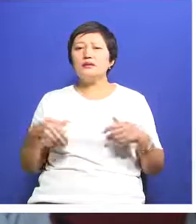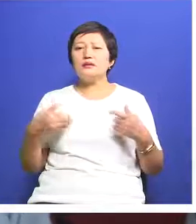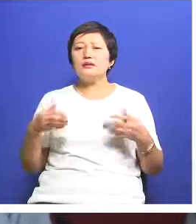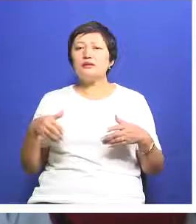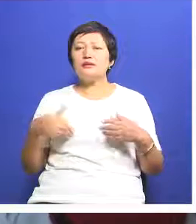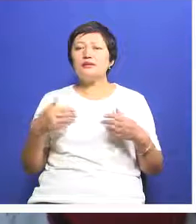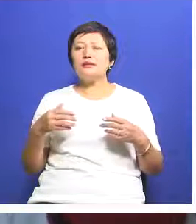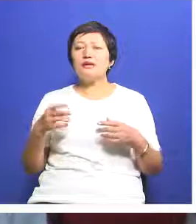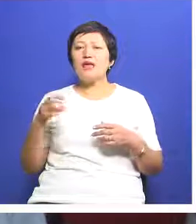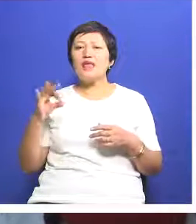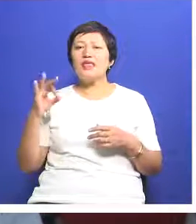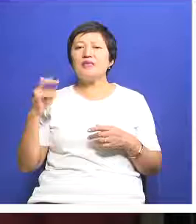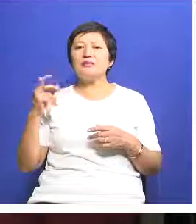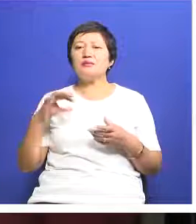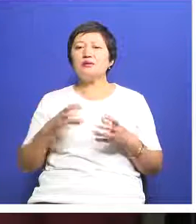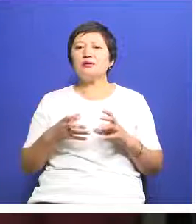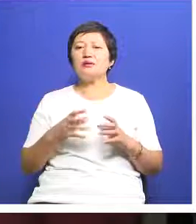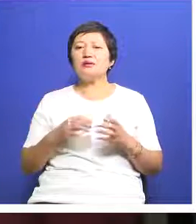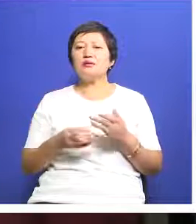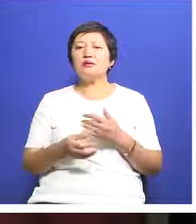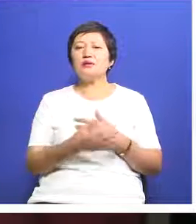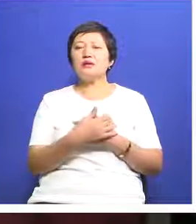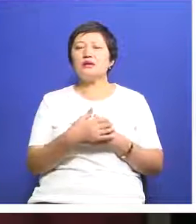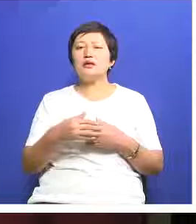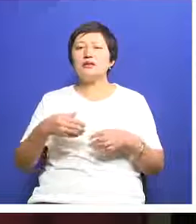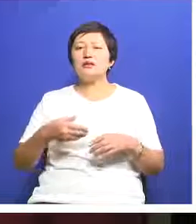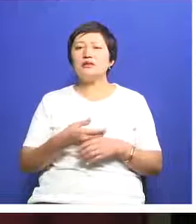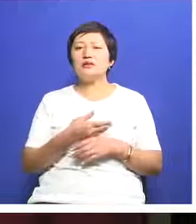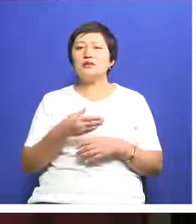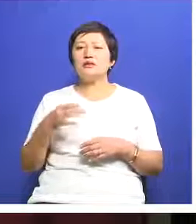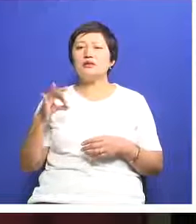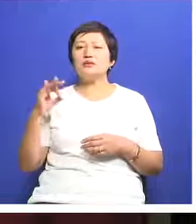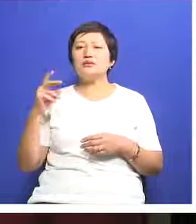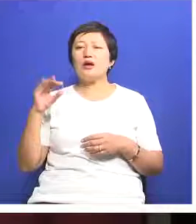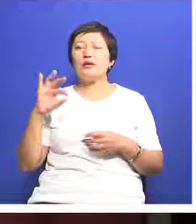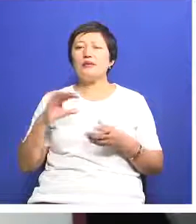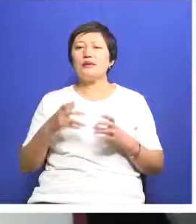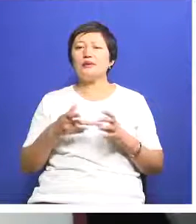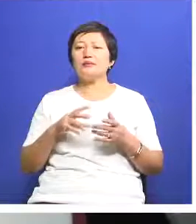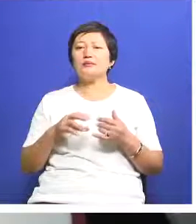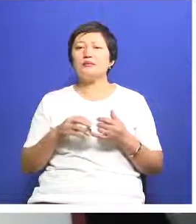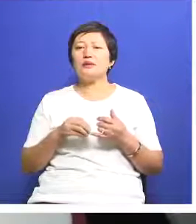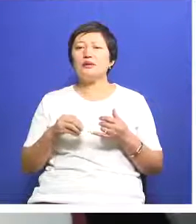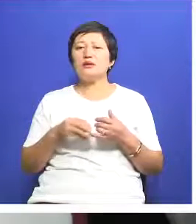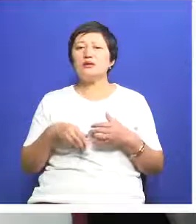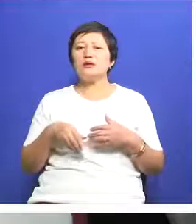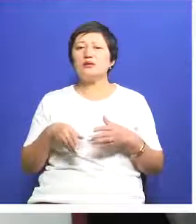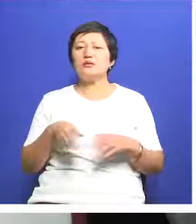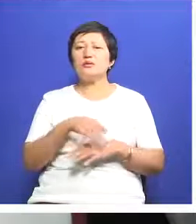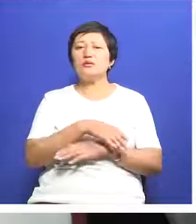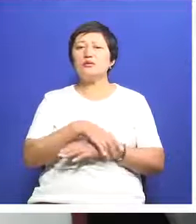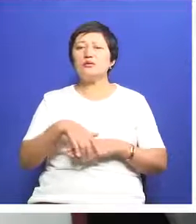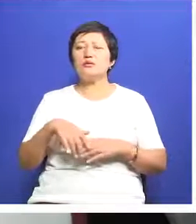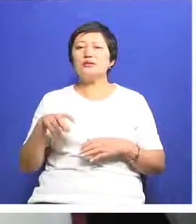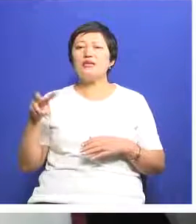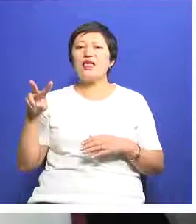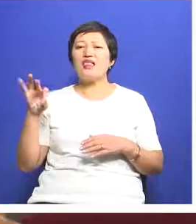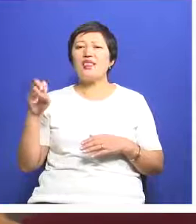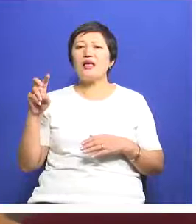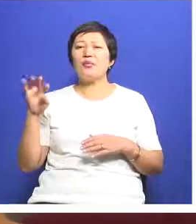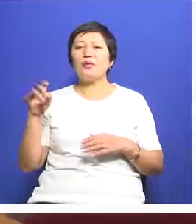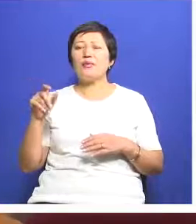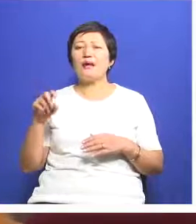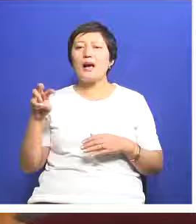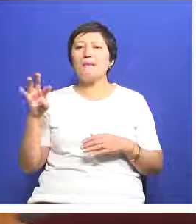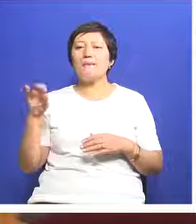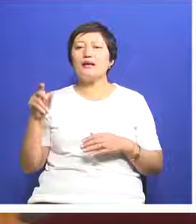Salametsizler me, men Tespe ağılınan kelip turmun. Jaŋa quruluş aymağında, jer, köşemiz lay, toprak,